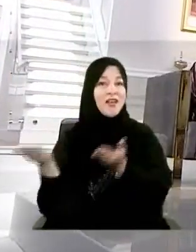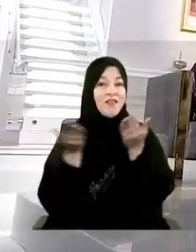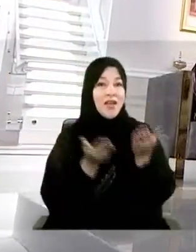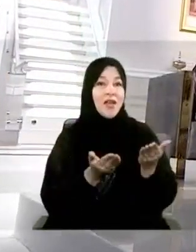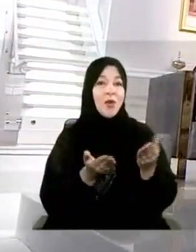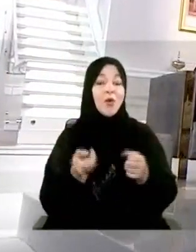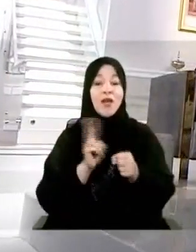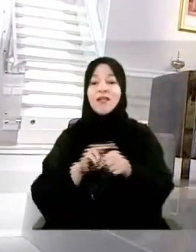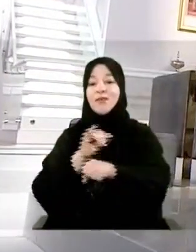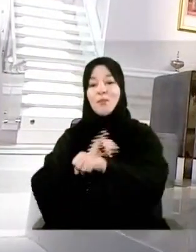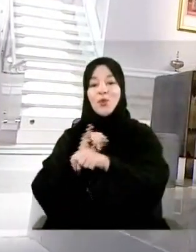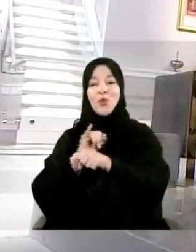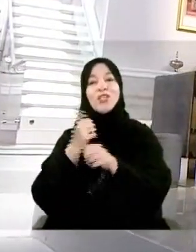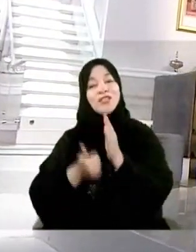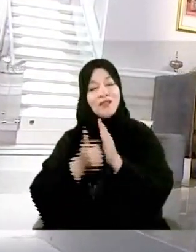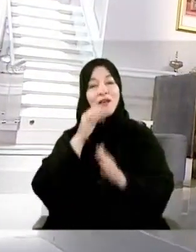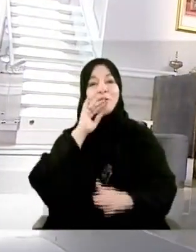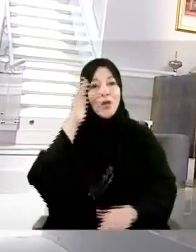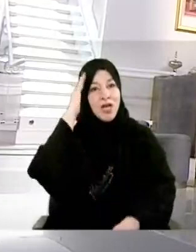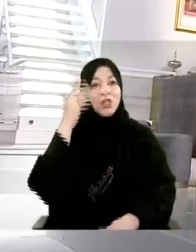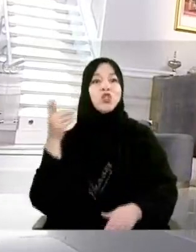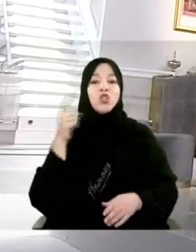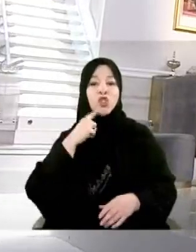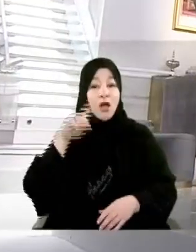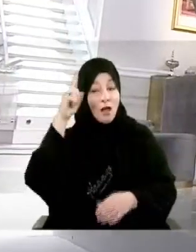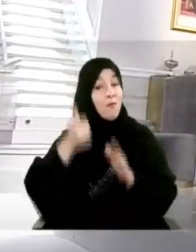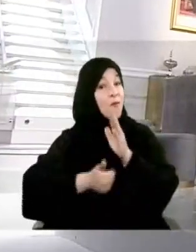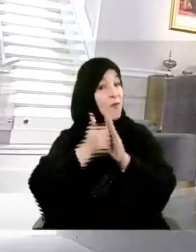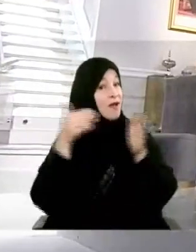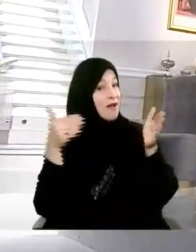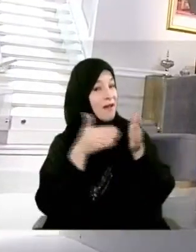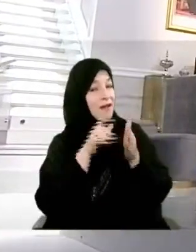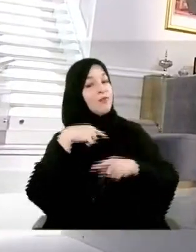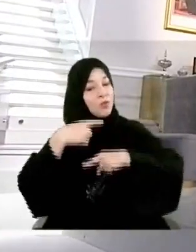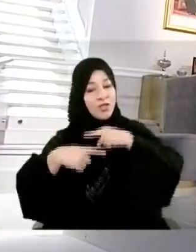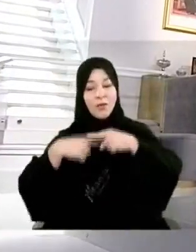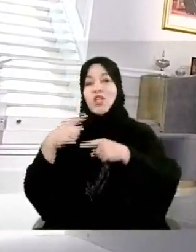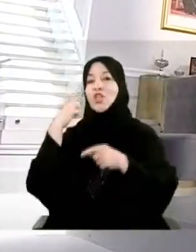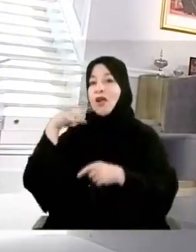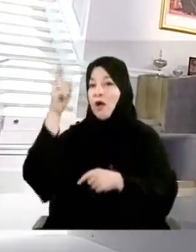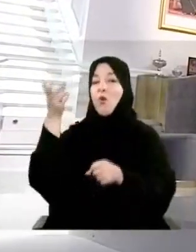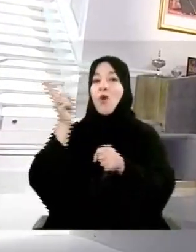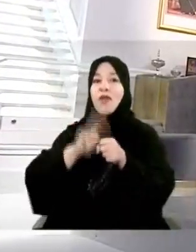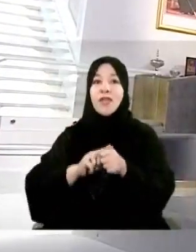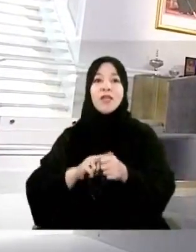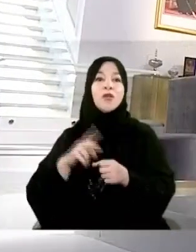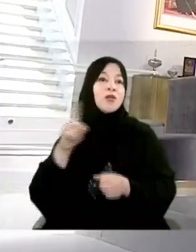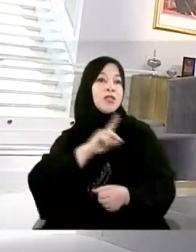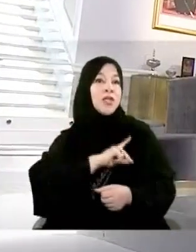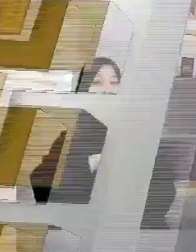التي تعرض لنا مشروعنا بإذن الله. طبعا ما تكون آخر الإنجازات. وأيضا نرحب بالصفاء بنت